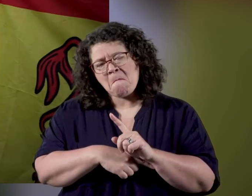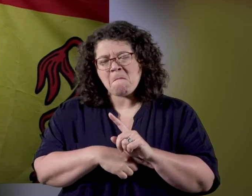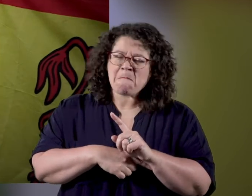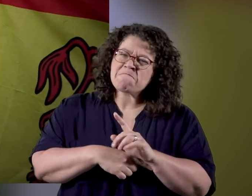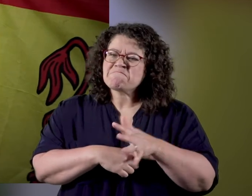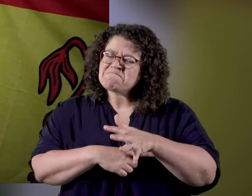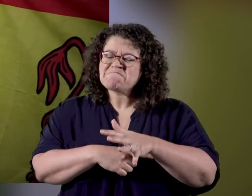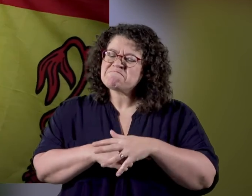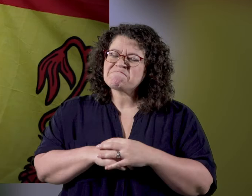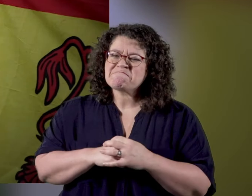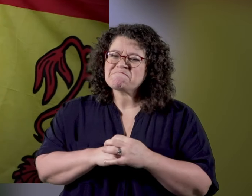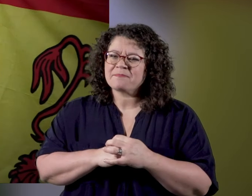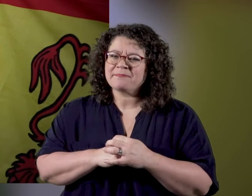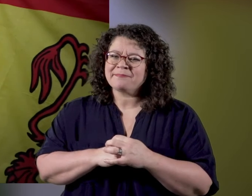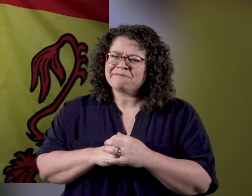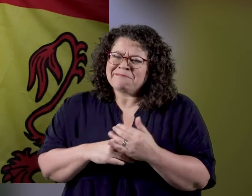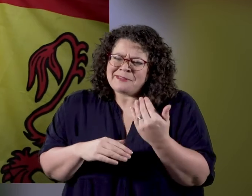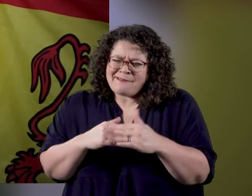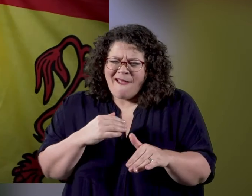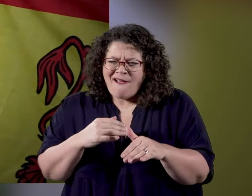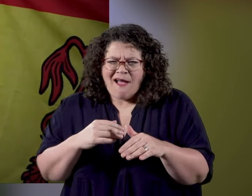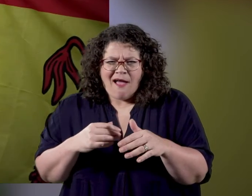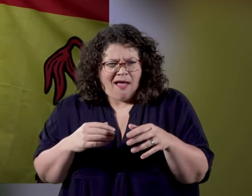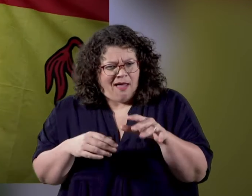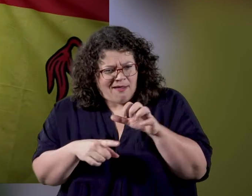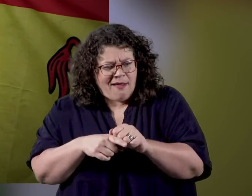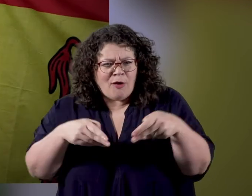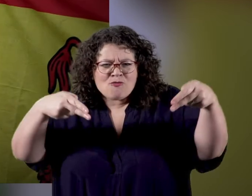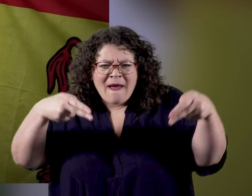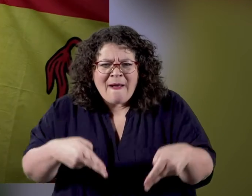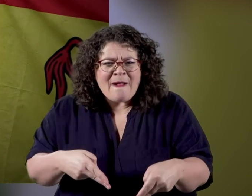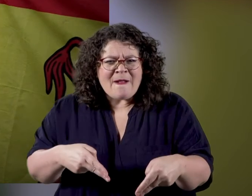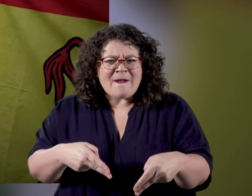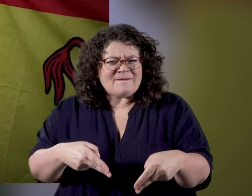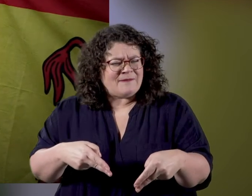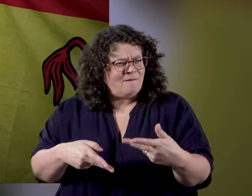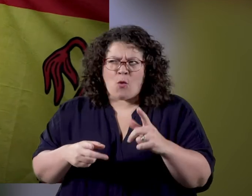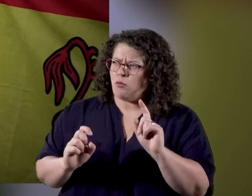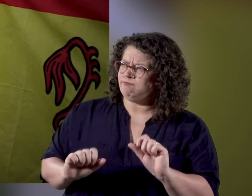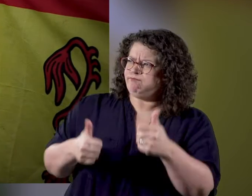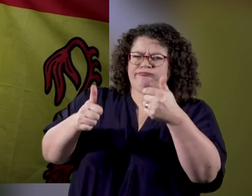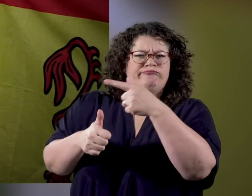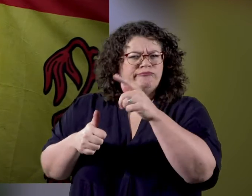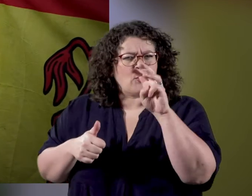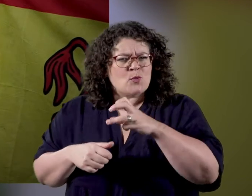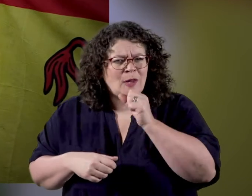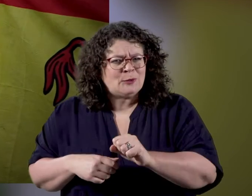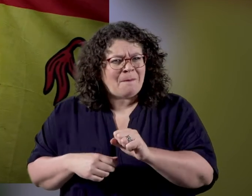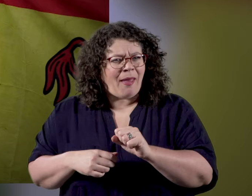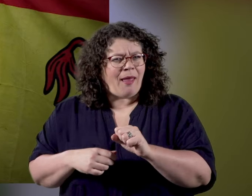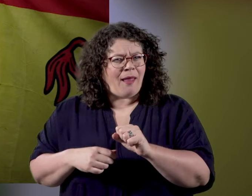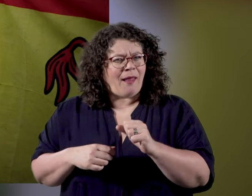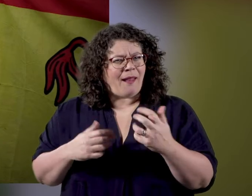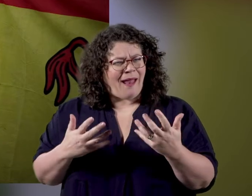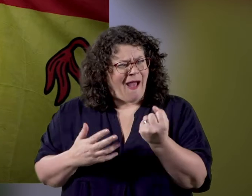i'r Cymro mwyaf, ac y mae rheswm da dros hynny. Ni dyn cyffredin mo Owain Glyndŵr. Bydd angau ddim